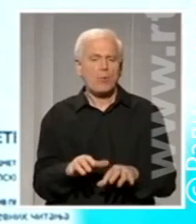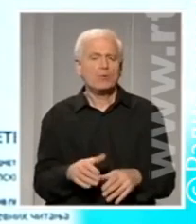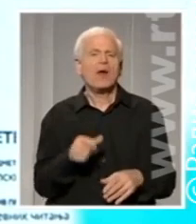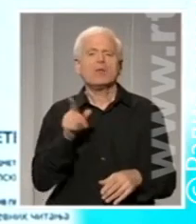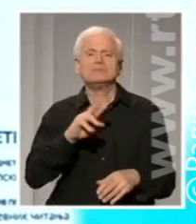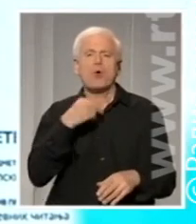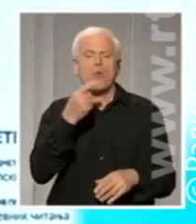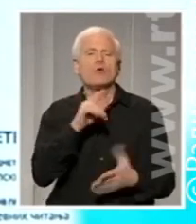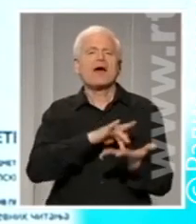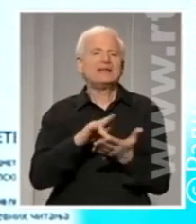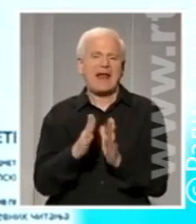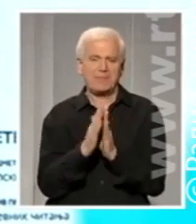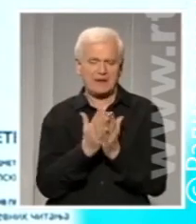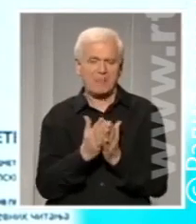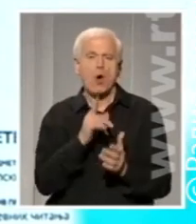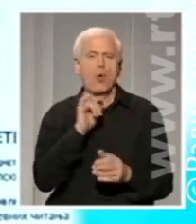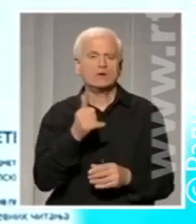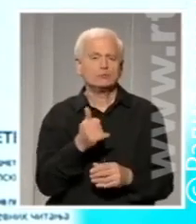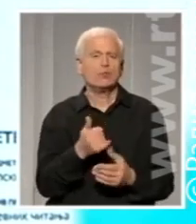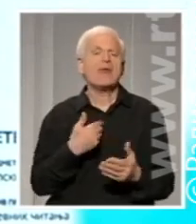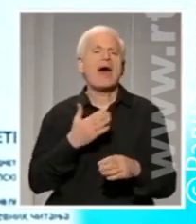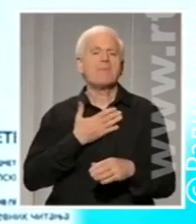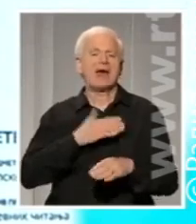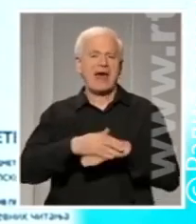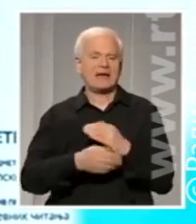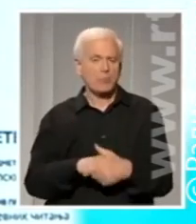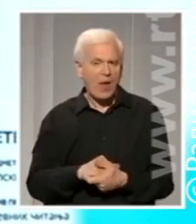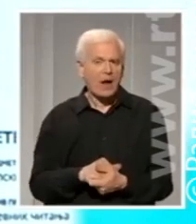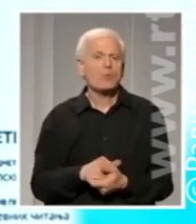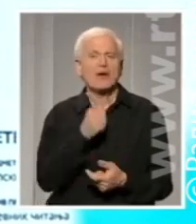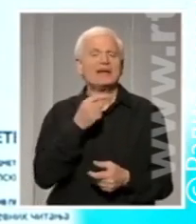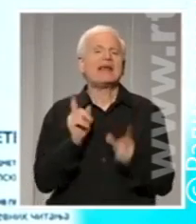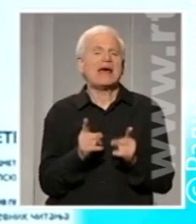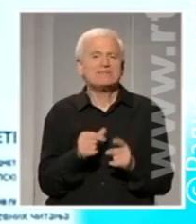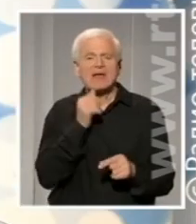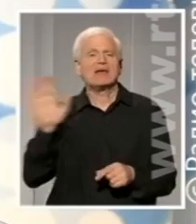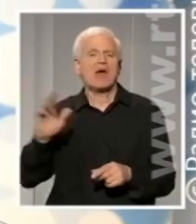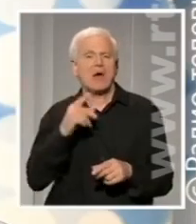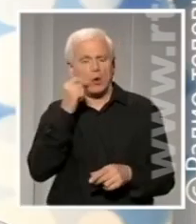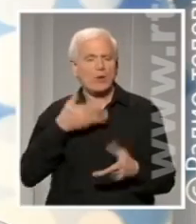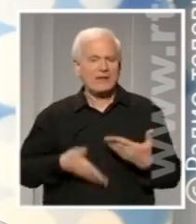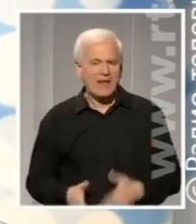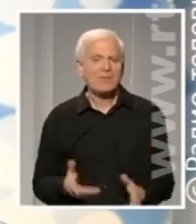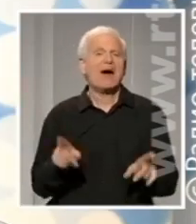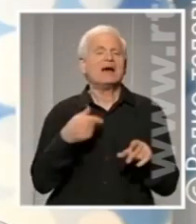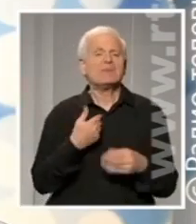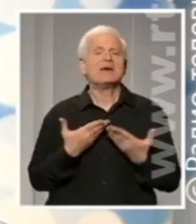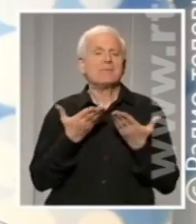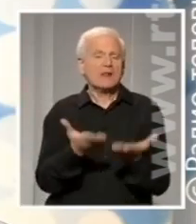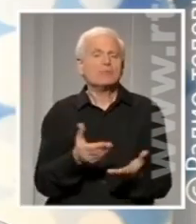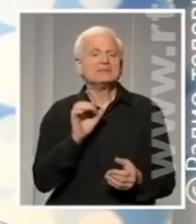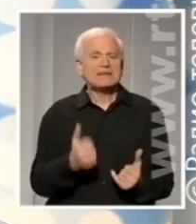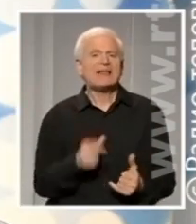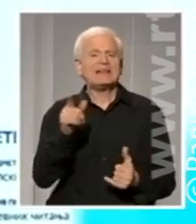digitalnim udžbenicima, koji su na raspolaganju i nastavnicima i roditeljima. Preporuka je da sada ti